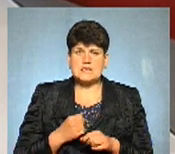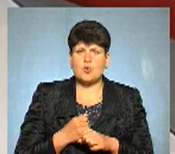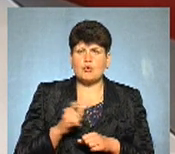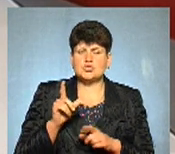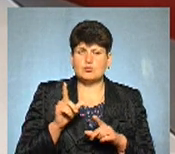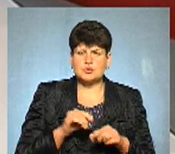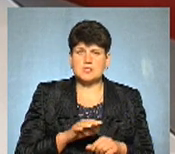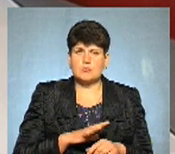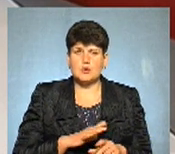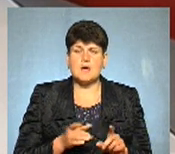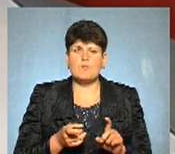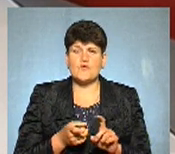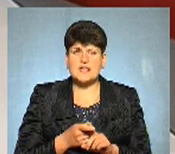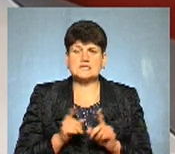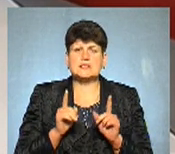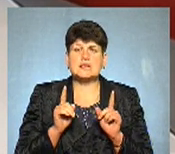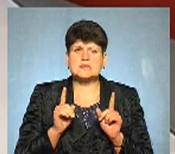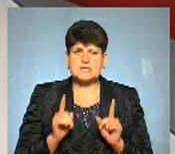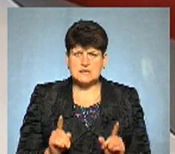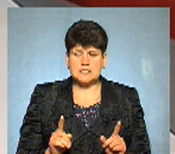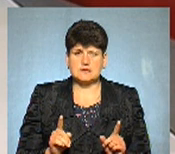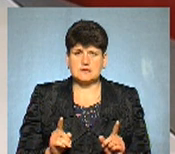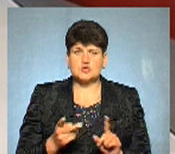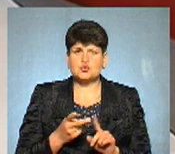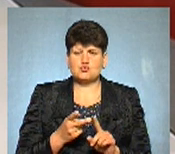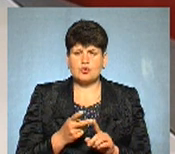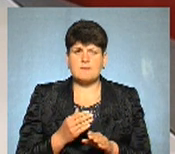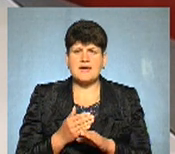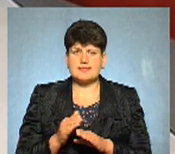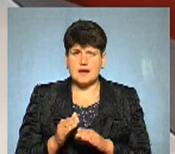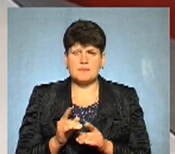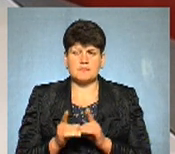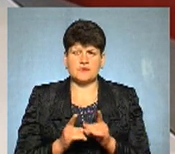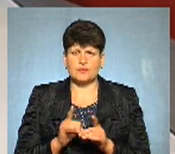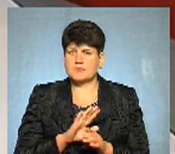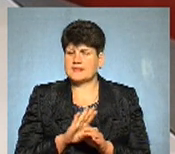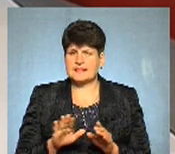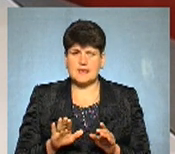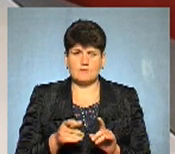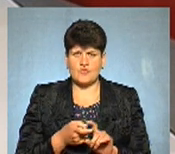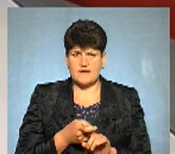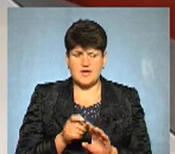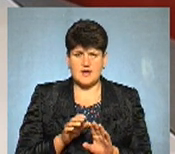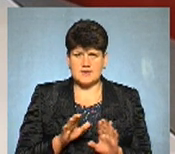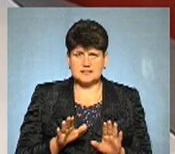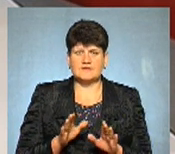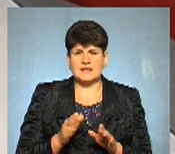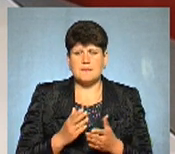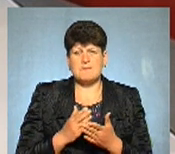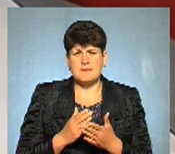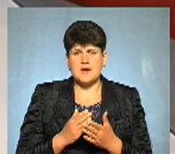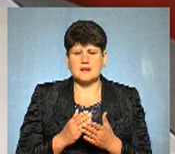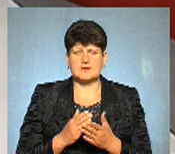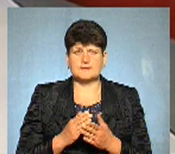була пов'язана тільки з, тобто, з другим етапом реформи, не пов'язана на сьогоднішній день. Ну, вона якби дотично мала завжди